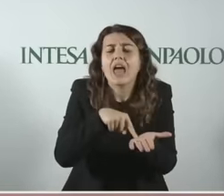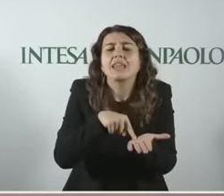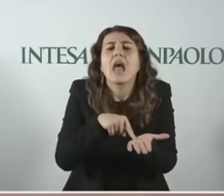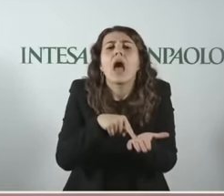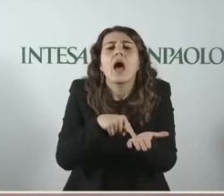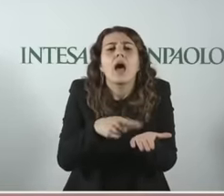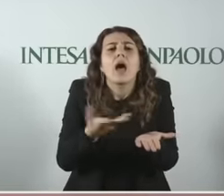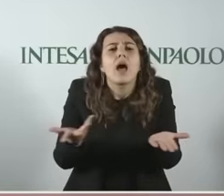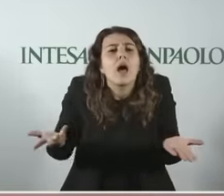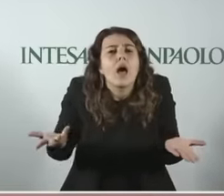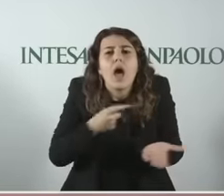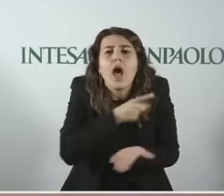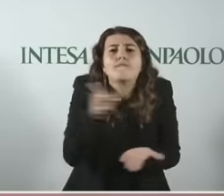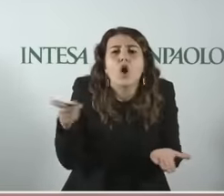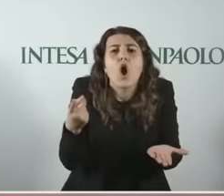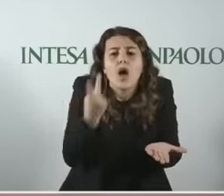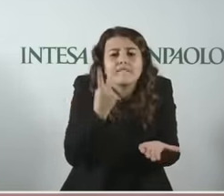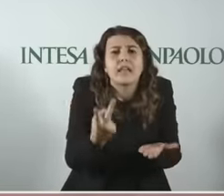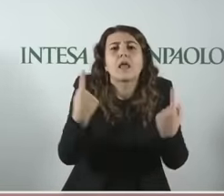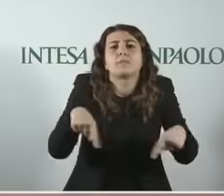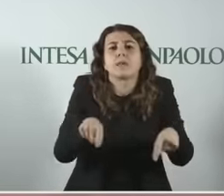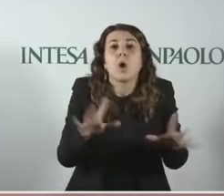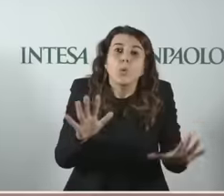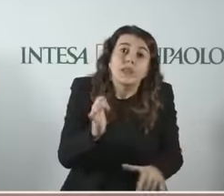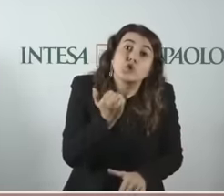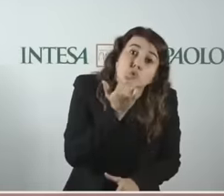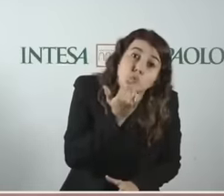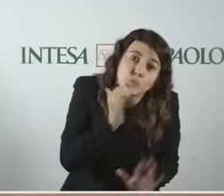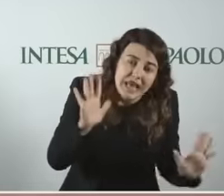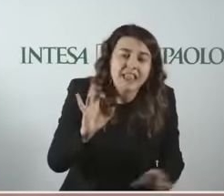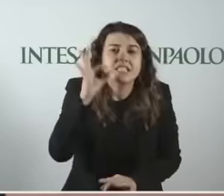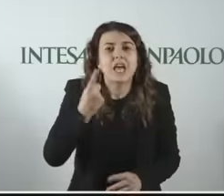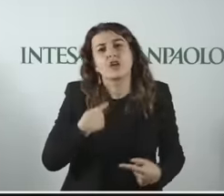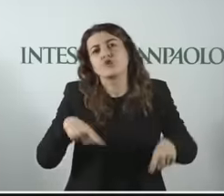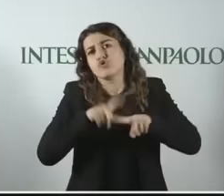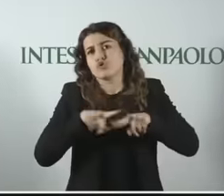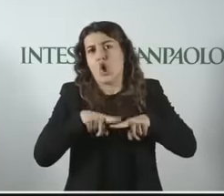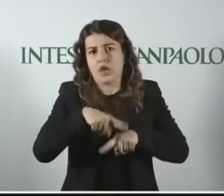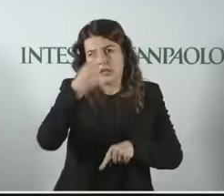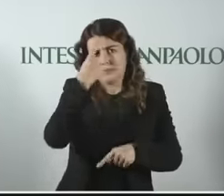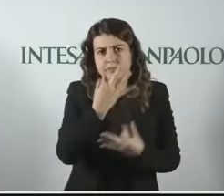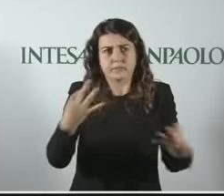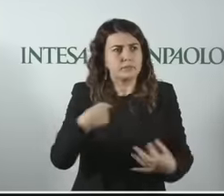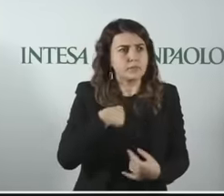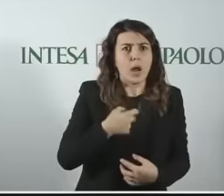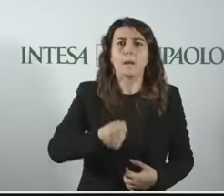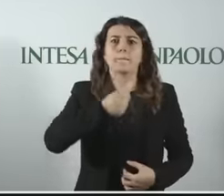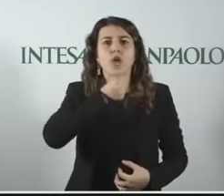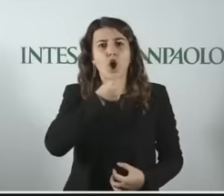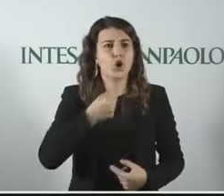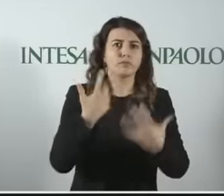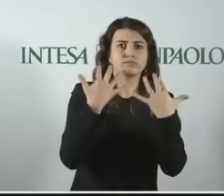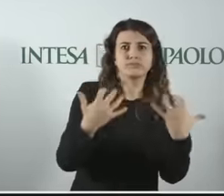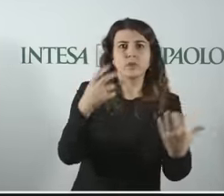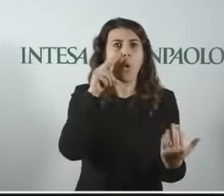eh E questo è quello che voi vedrete quindi mi scuserete se io contrariamente a quello che faccio di solito non verrò qui al microfono a parlare a